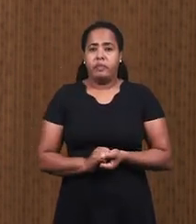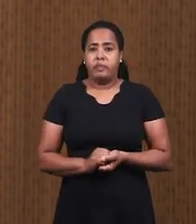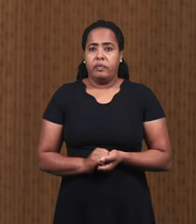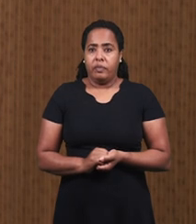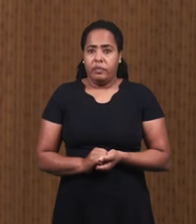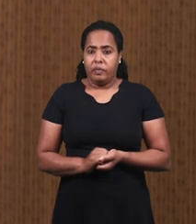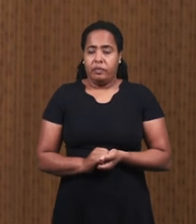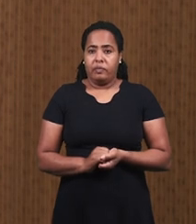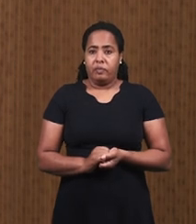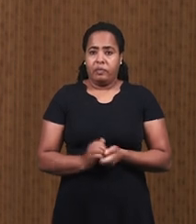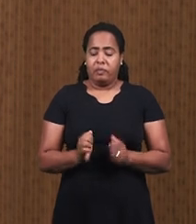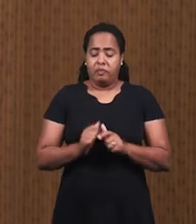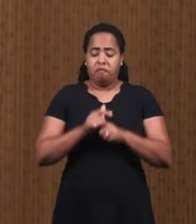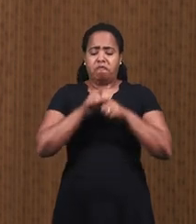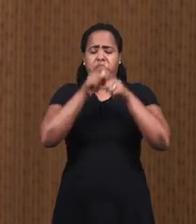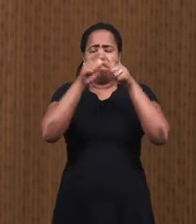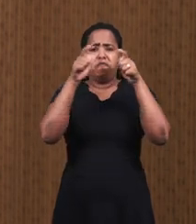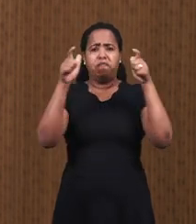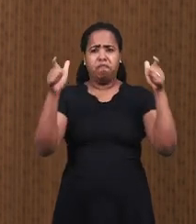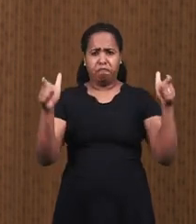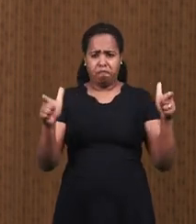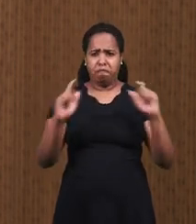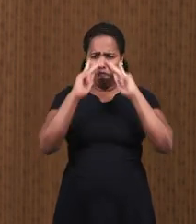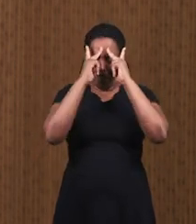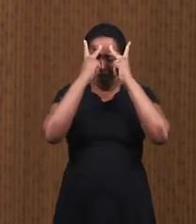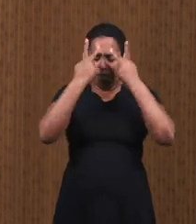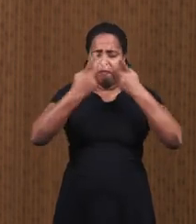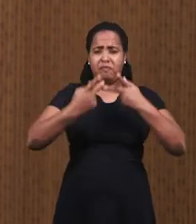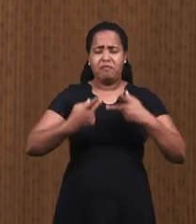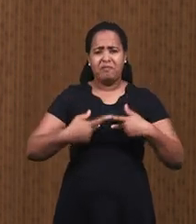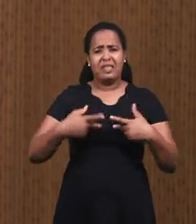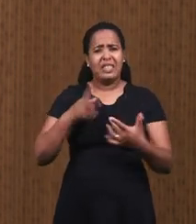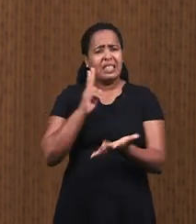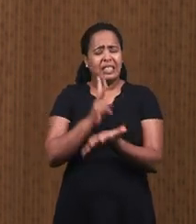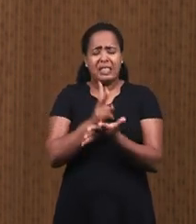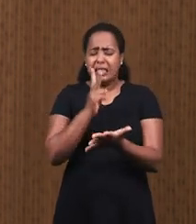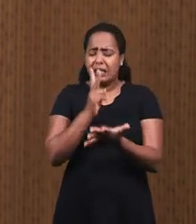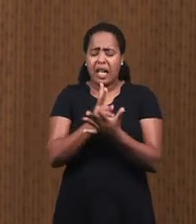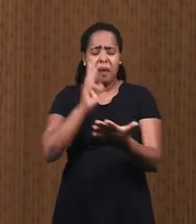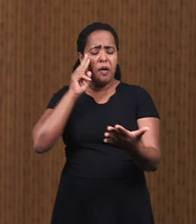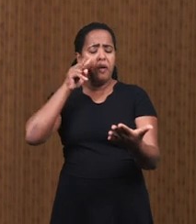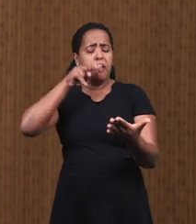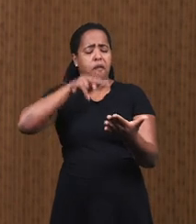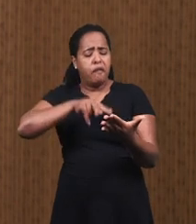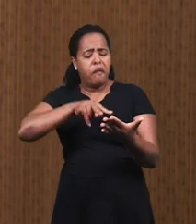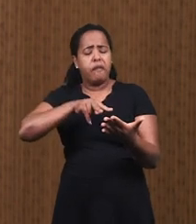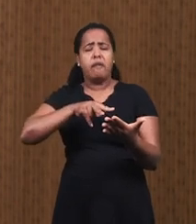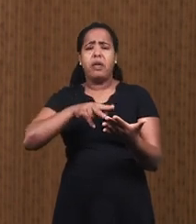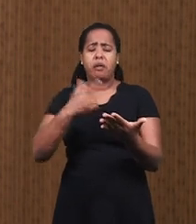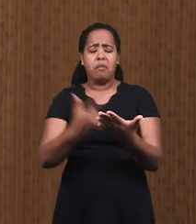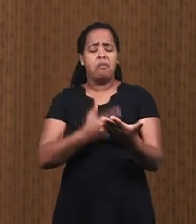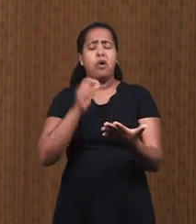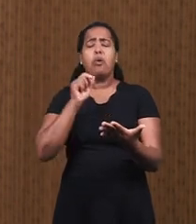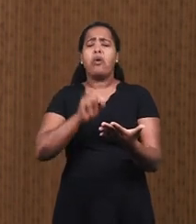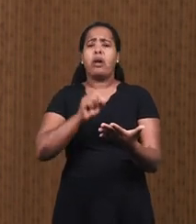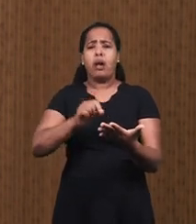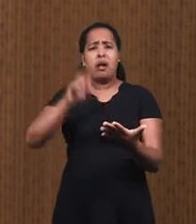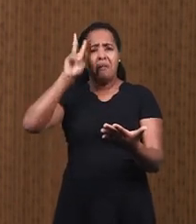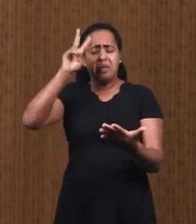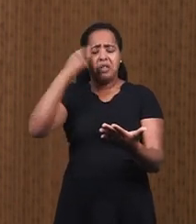La grande majorité de l'humanité a toujours considéré la Bible une